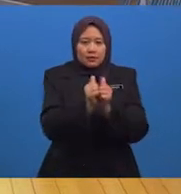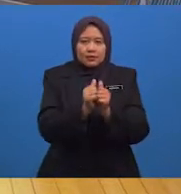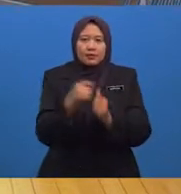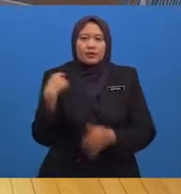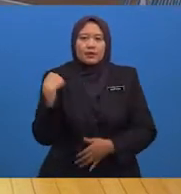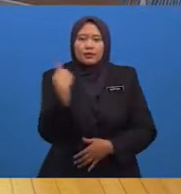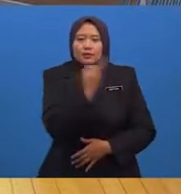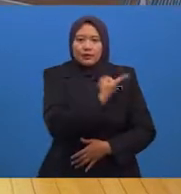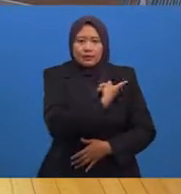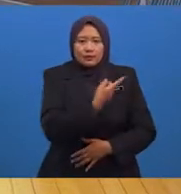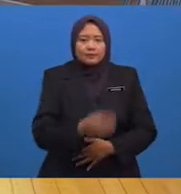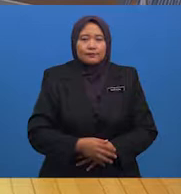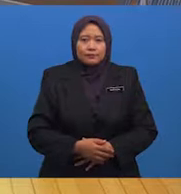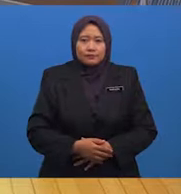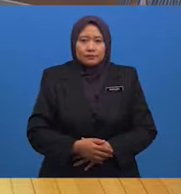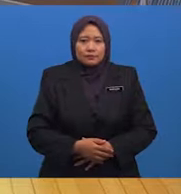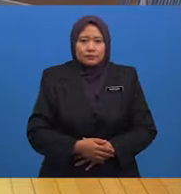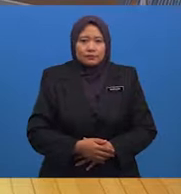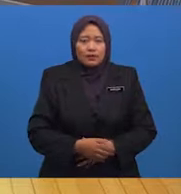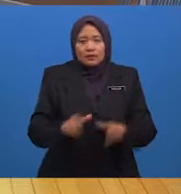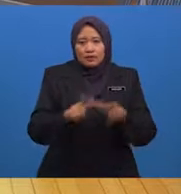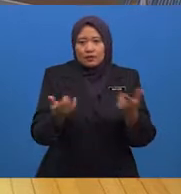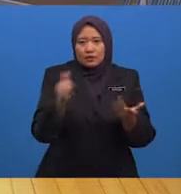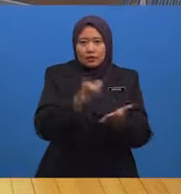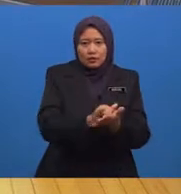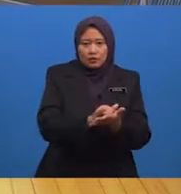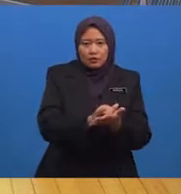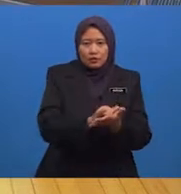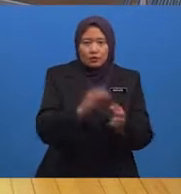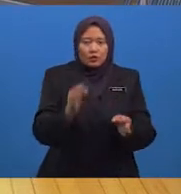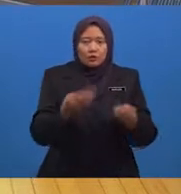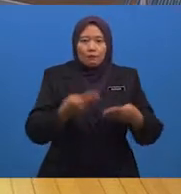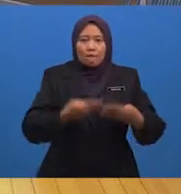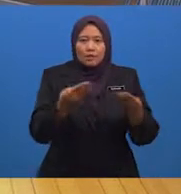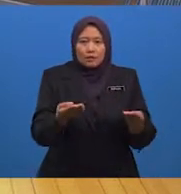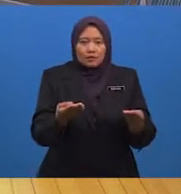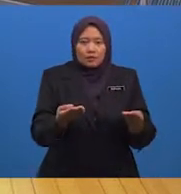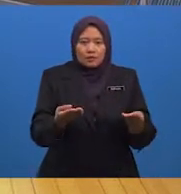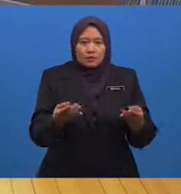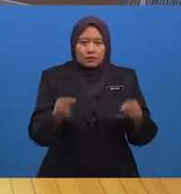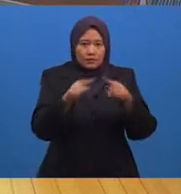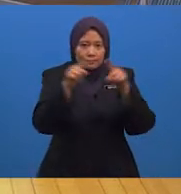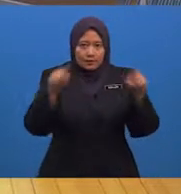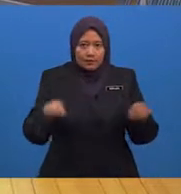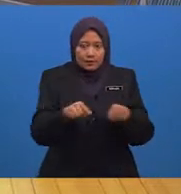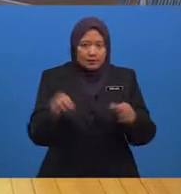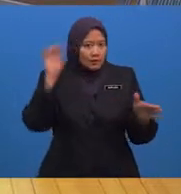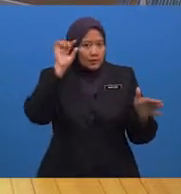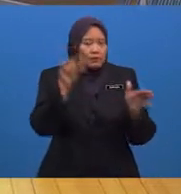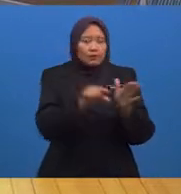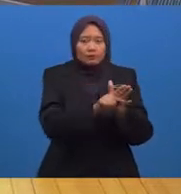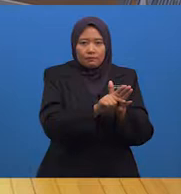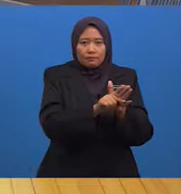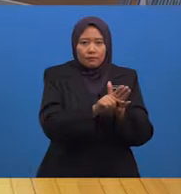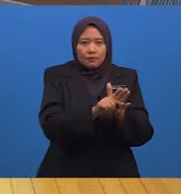Selain itu, pemberian hadiah seperti bingkai gambar memberi tafsiran si dia sedang